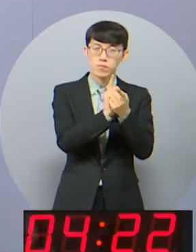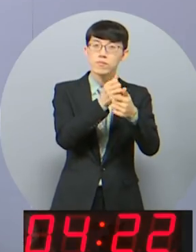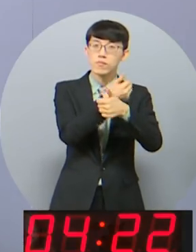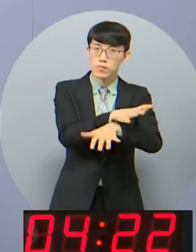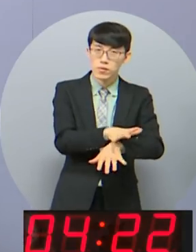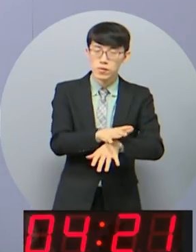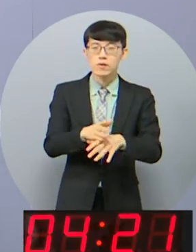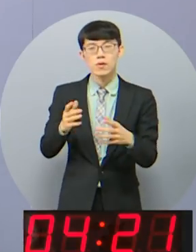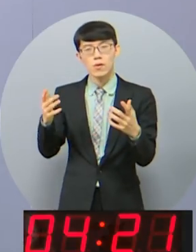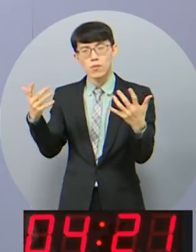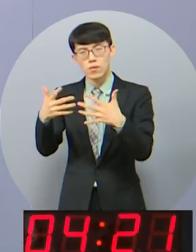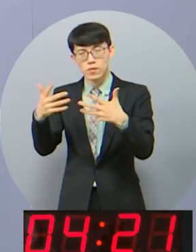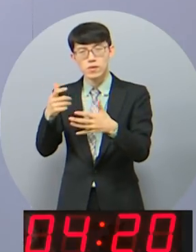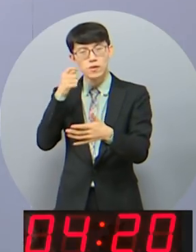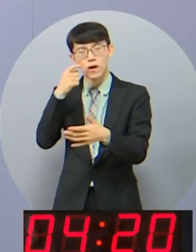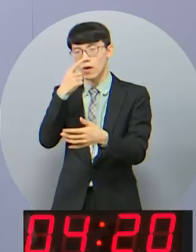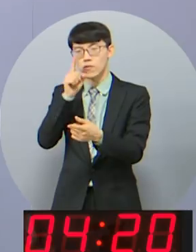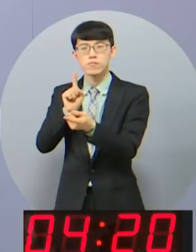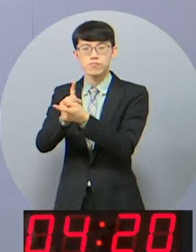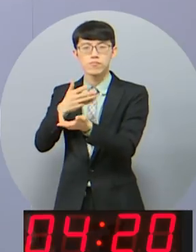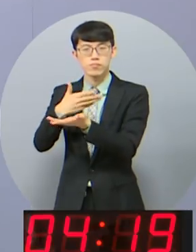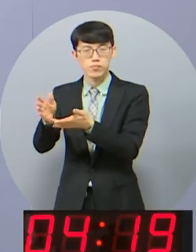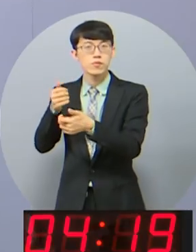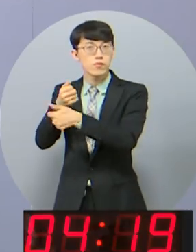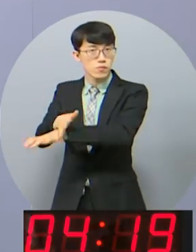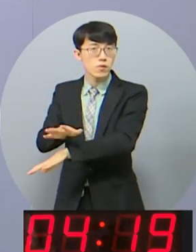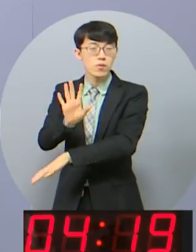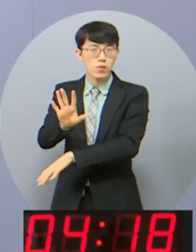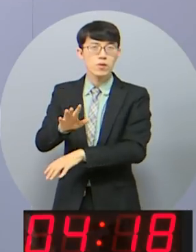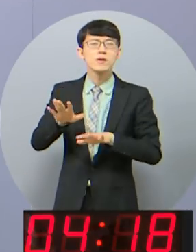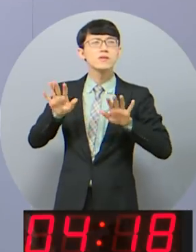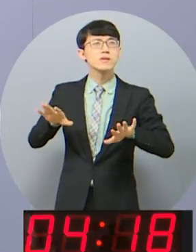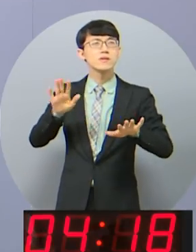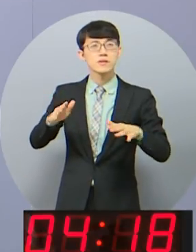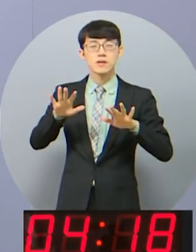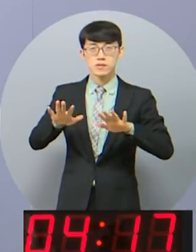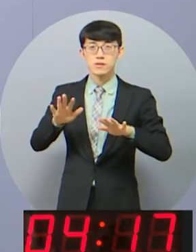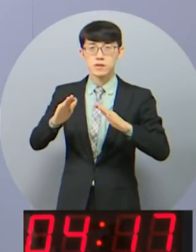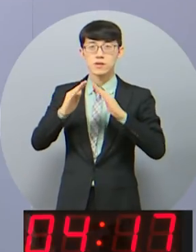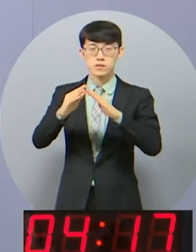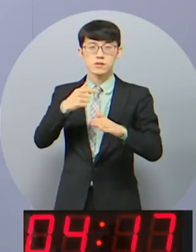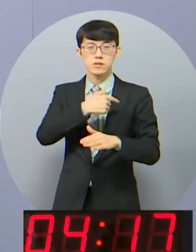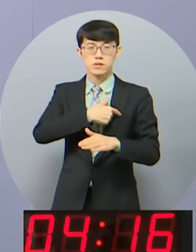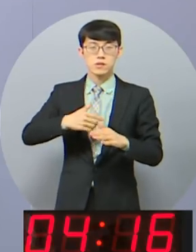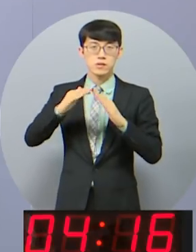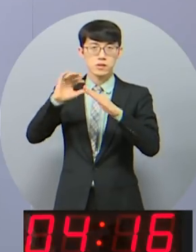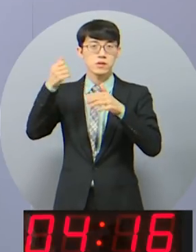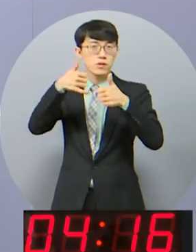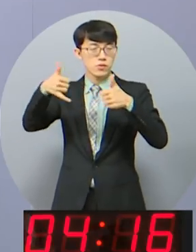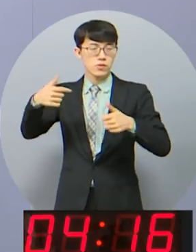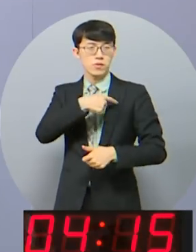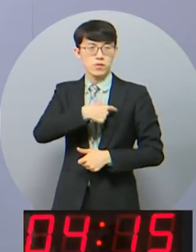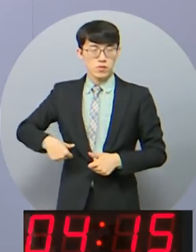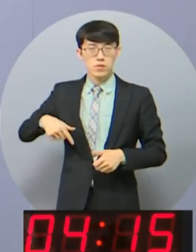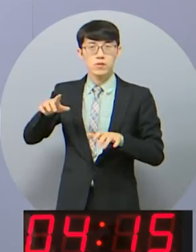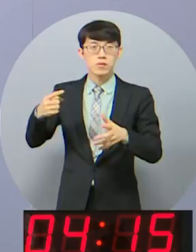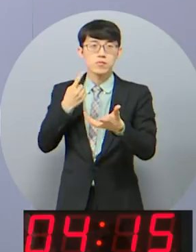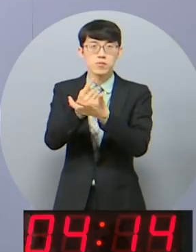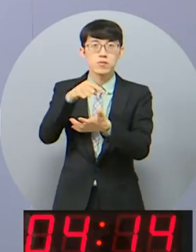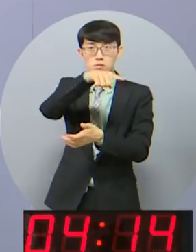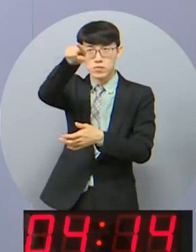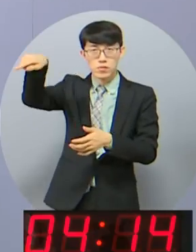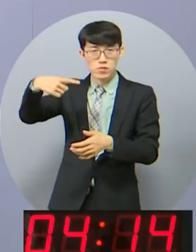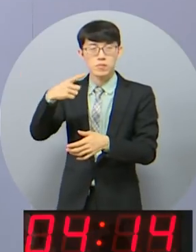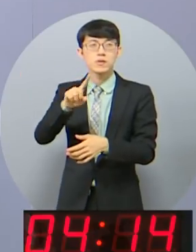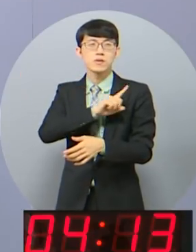享。目前持续参选的现任市议员候选人们，对我们的选区的服务都是各